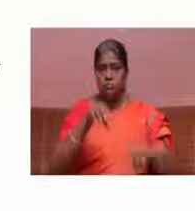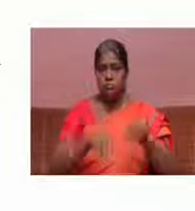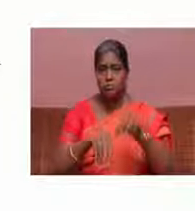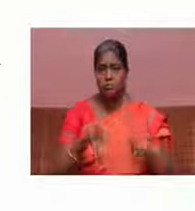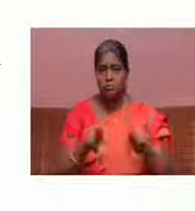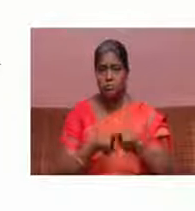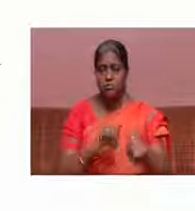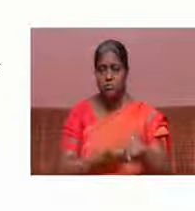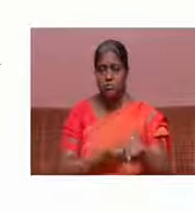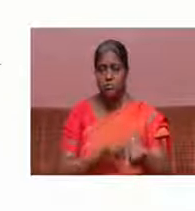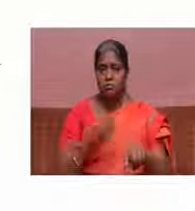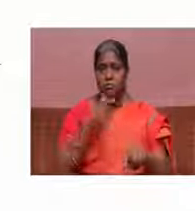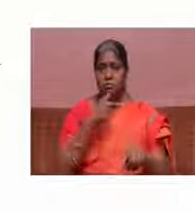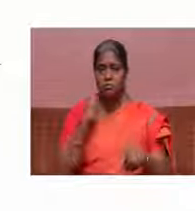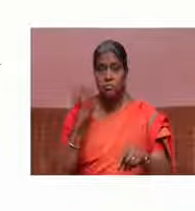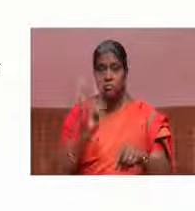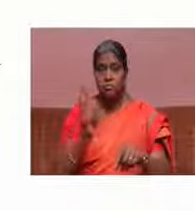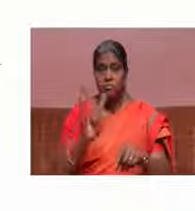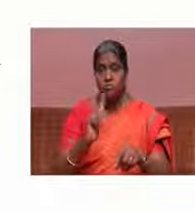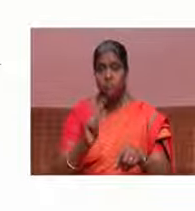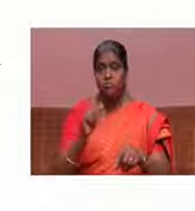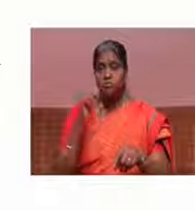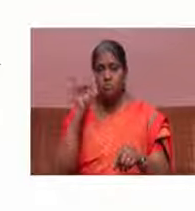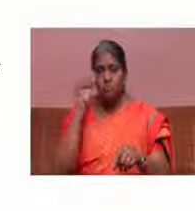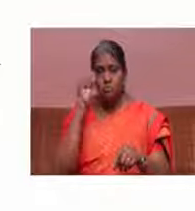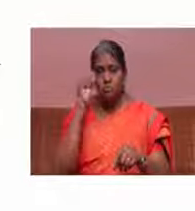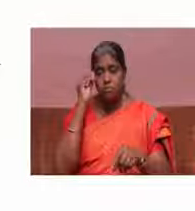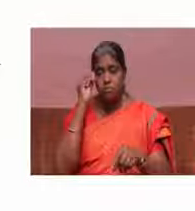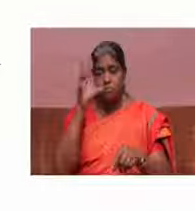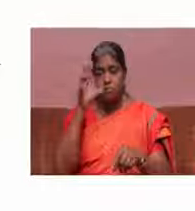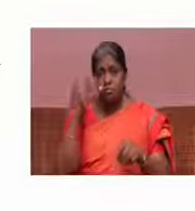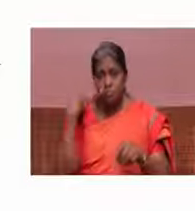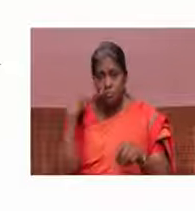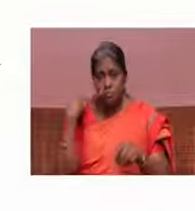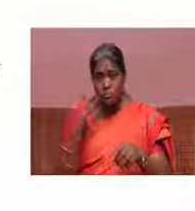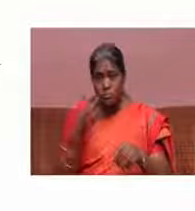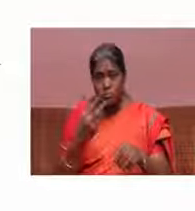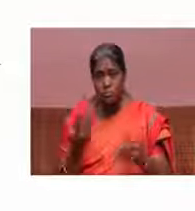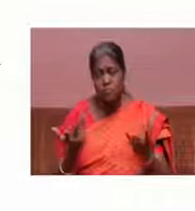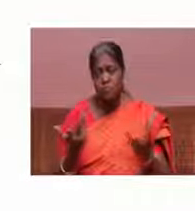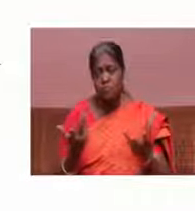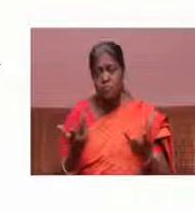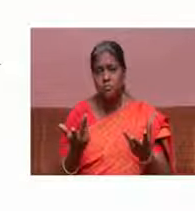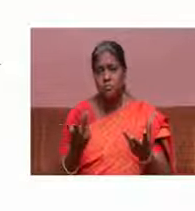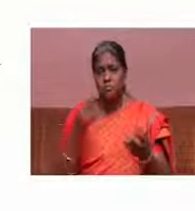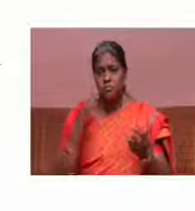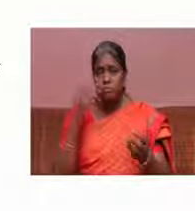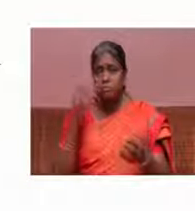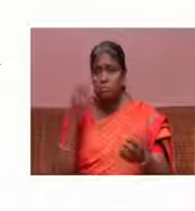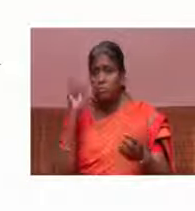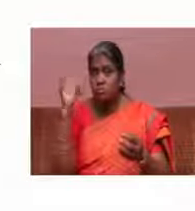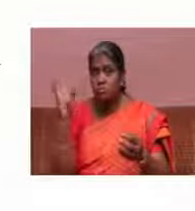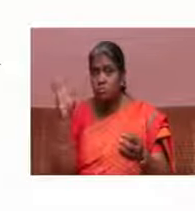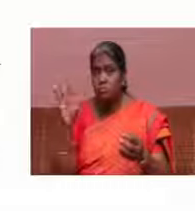வாக்களிக்கும் போது சிவப்பு நிற வெளிச்சத்தை கண்டுபிடிக்க கஷ்டப்பட்டால் அவரை வெளிச்சமான பகுதியை